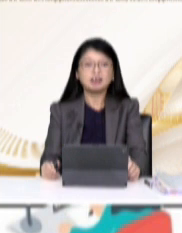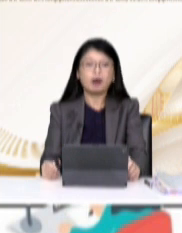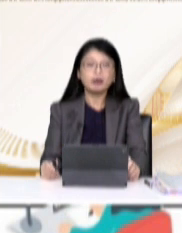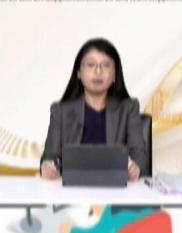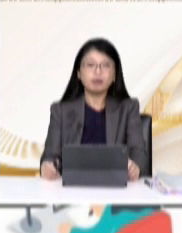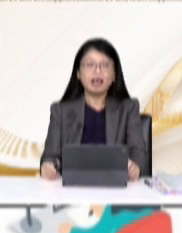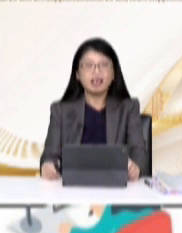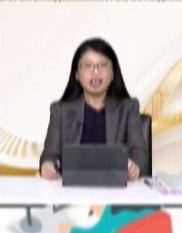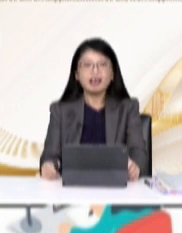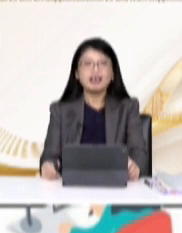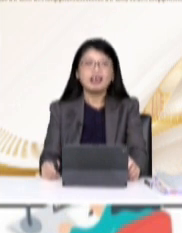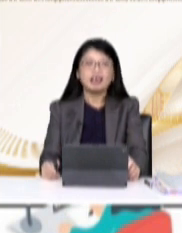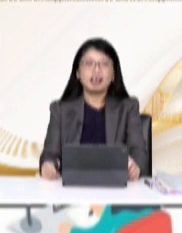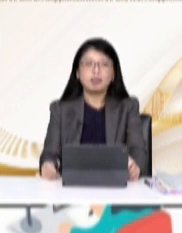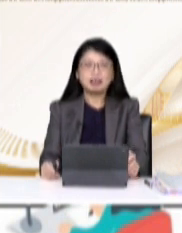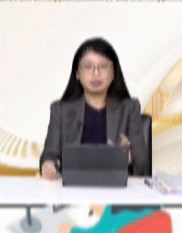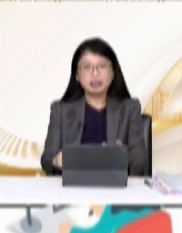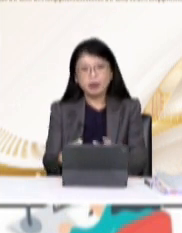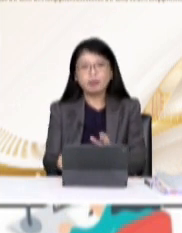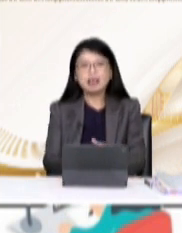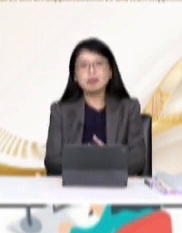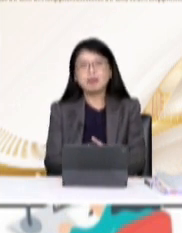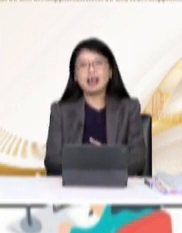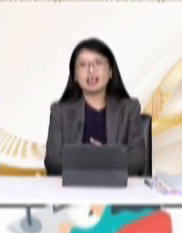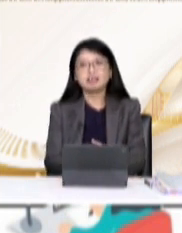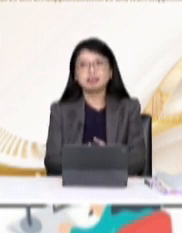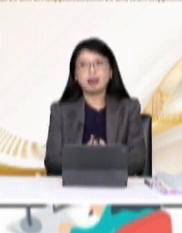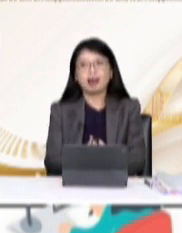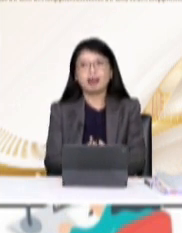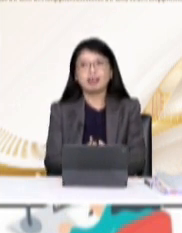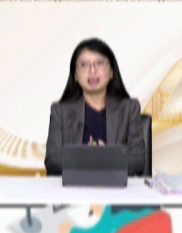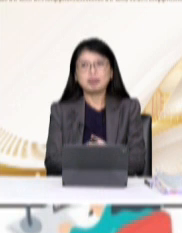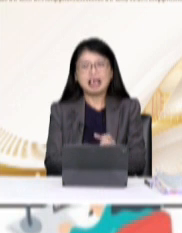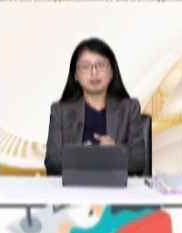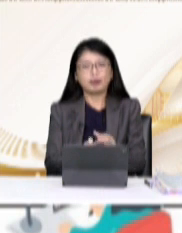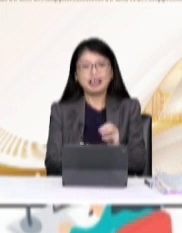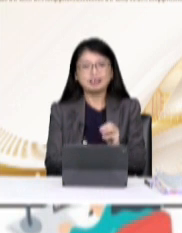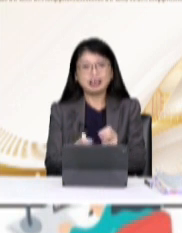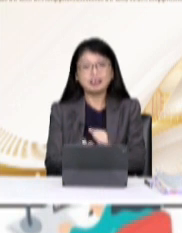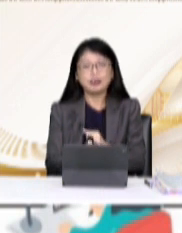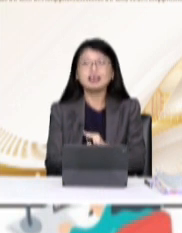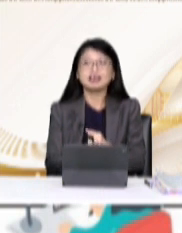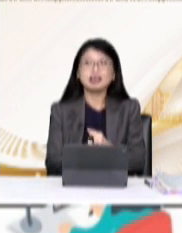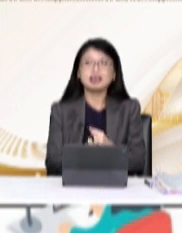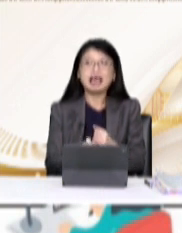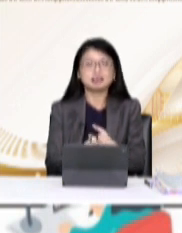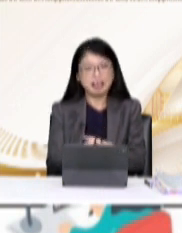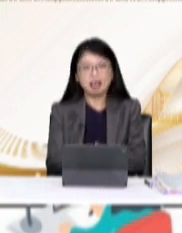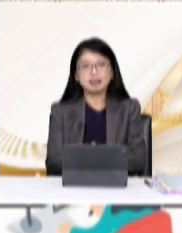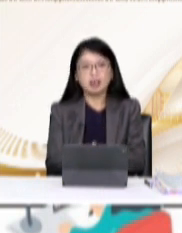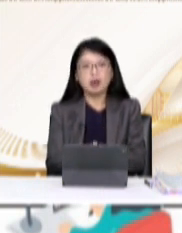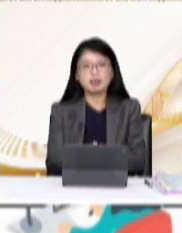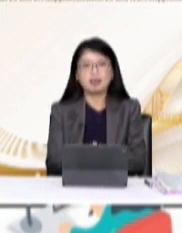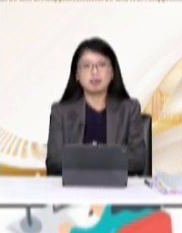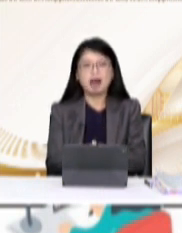ะข้อยกเว้นว่ามันจะมีข้อยกเว้นได้ไหมว่าประกาศกำหนดให้เจ้าหน้าที่คนอื่นที่อาจจะไม่ได้รับผิ